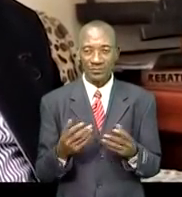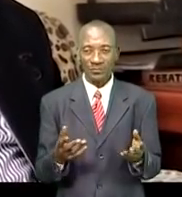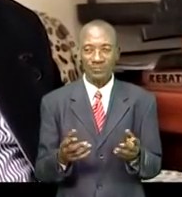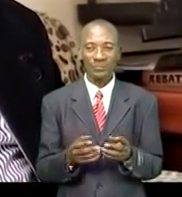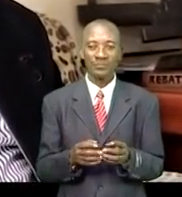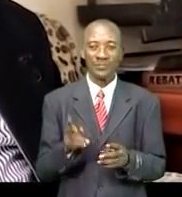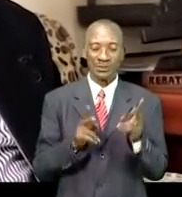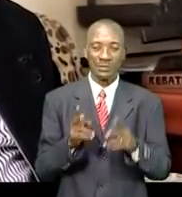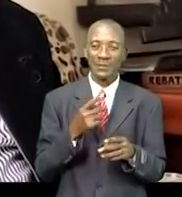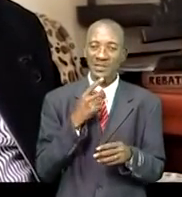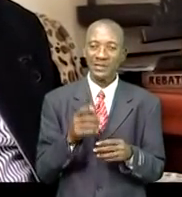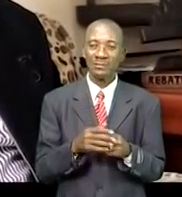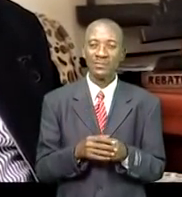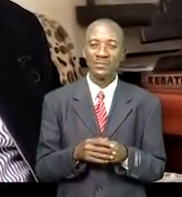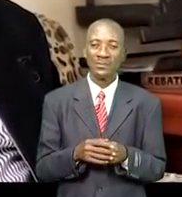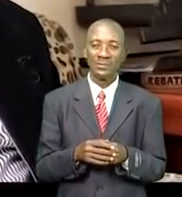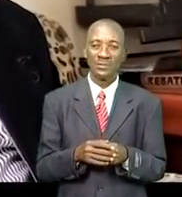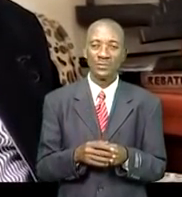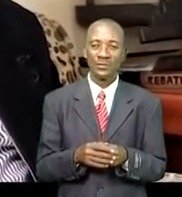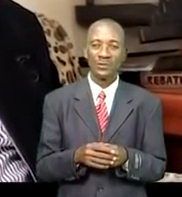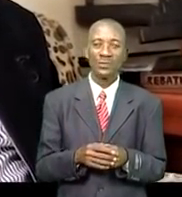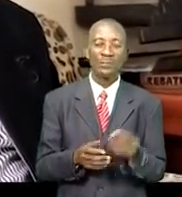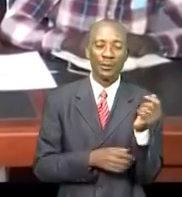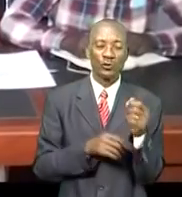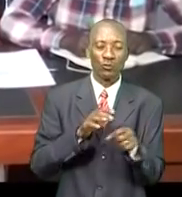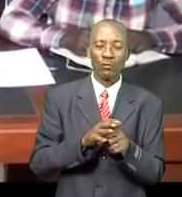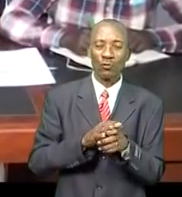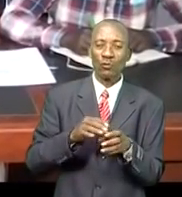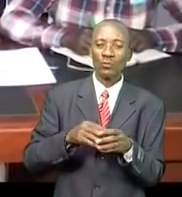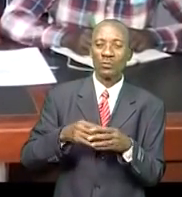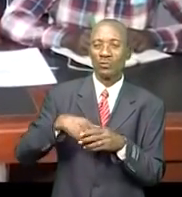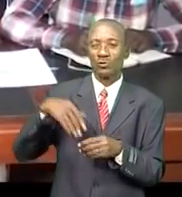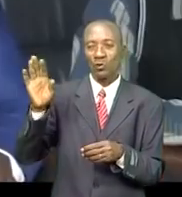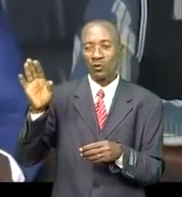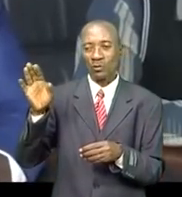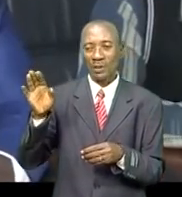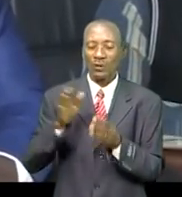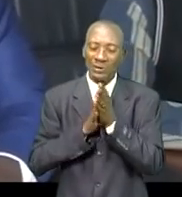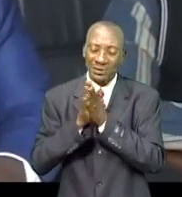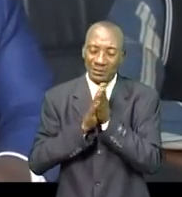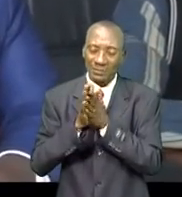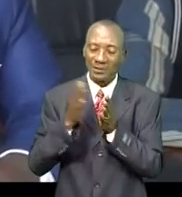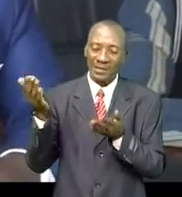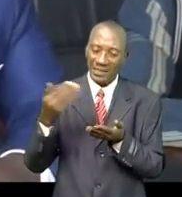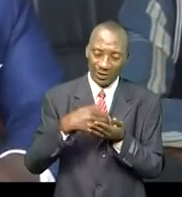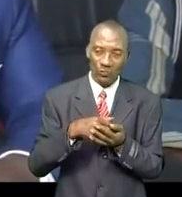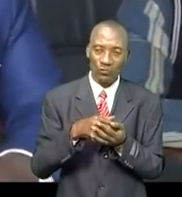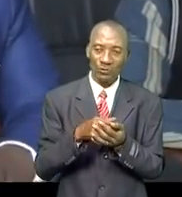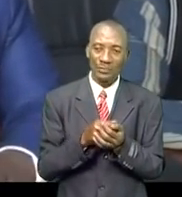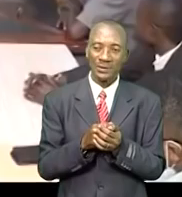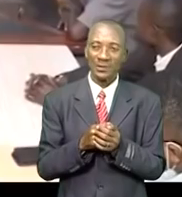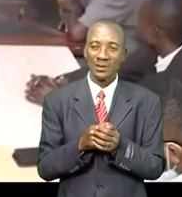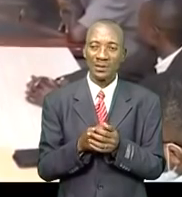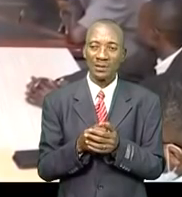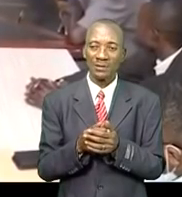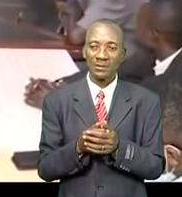Et ceux qui sont en dehors du pays, on les estime à plus ou moins 1 million aussi. Les forces vives de l'Ituri saluent l'état de siège décrété par le chef